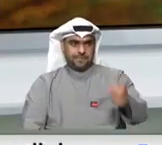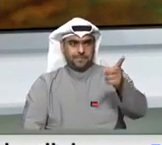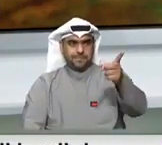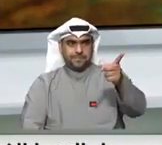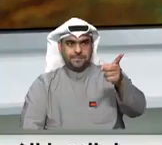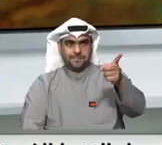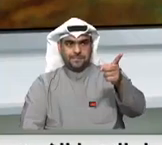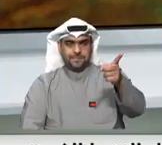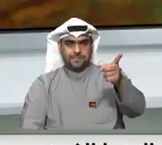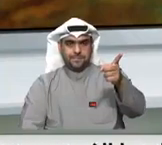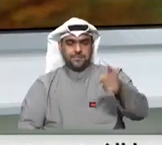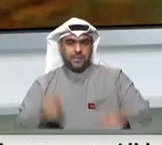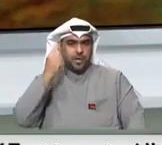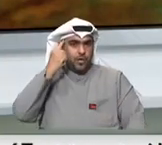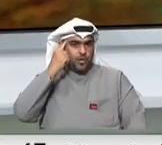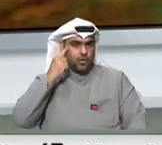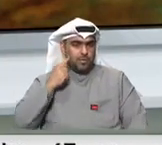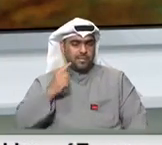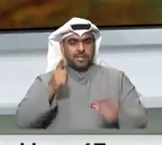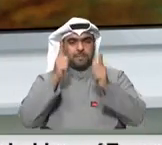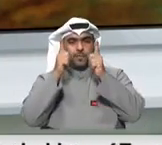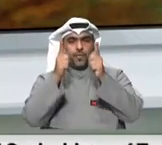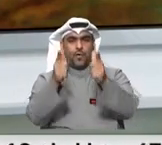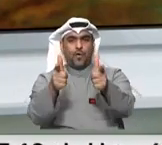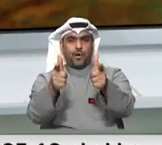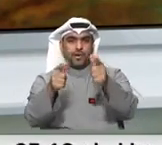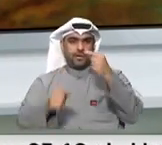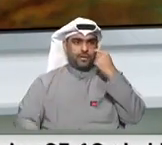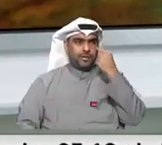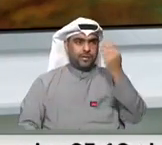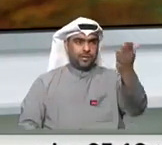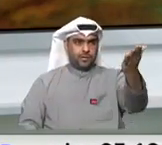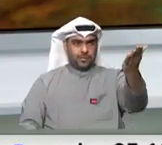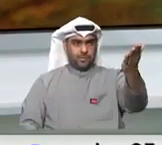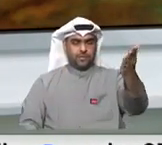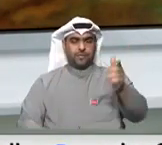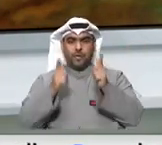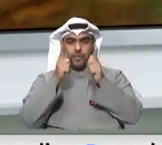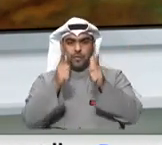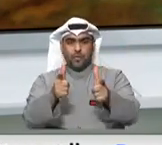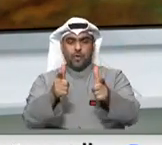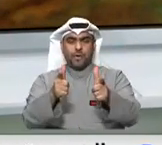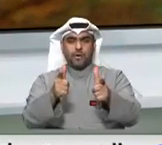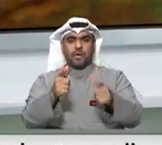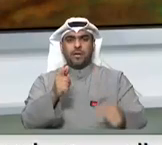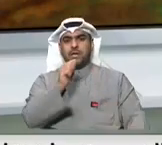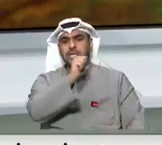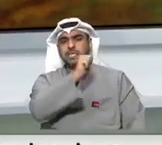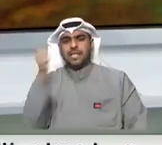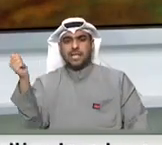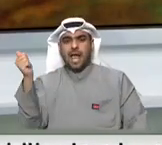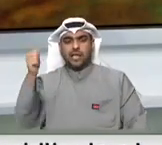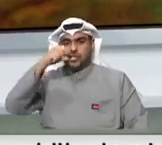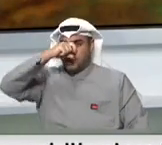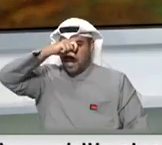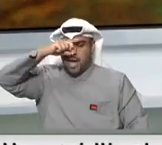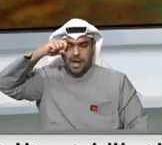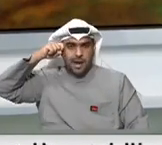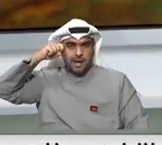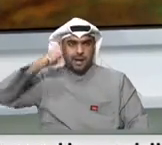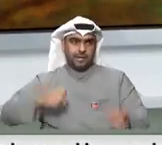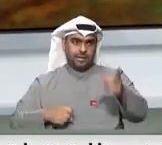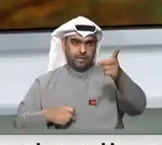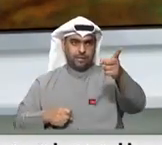الحرارة العظمى في نهار يوم الغد أعزائي المشاهدين متوقع أن تتفاوت ما بين 16 درجة مئوية في المناطق الغربية من دولة الكويت، المناطق الوسطى،